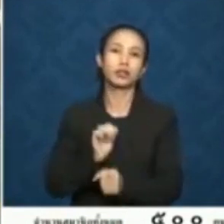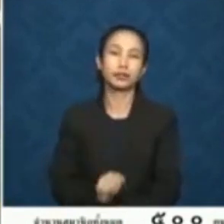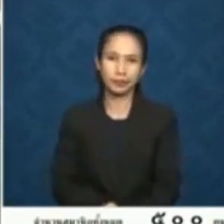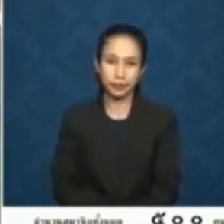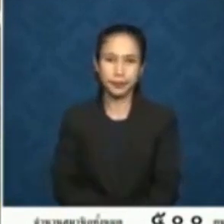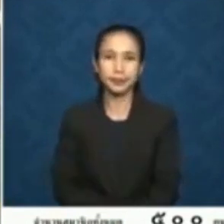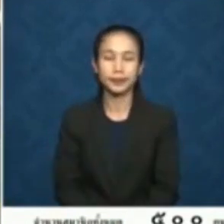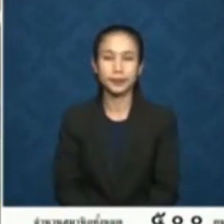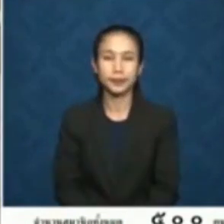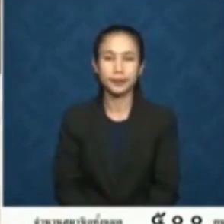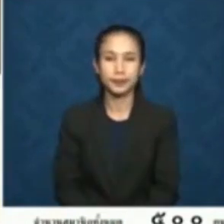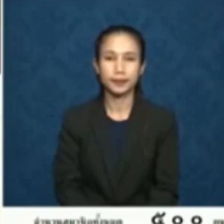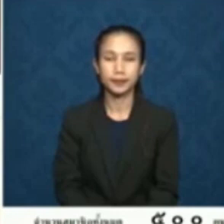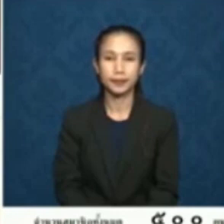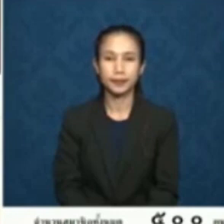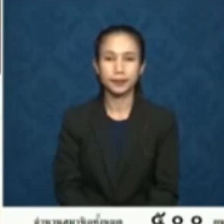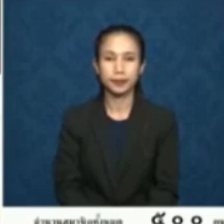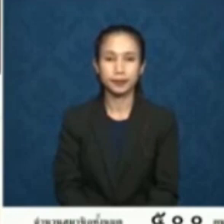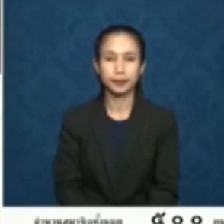เท่านั้นครับท่านประธาน